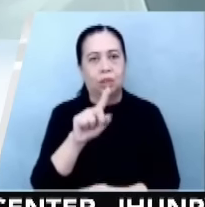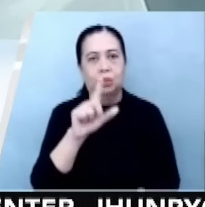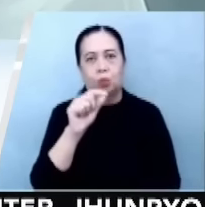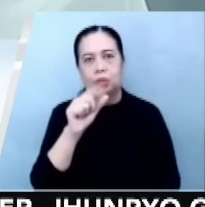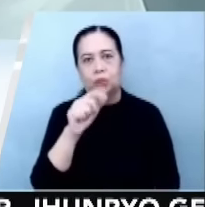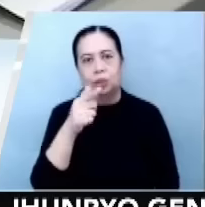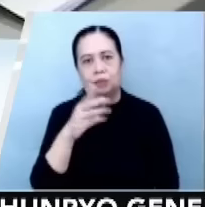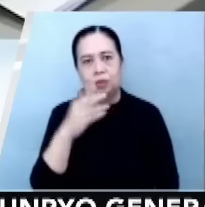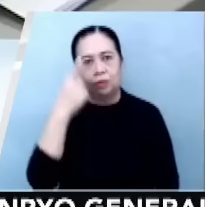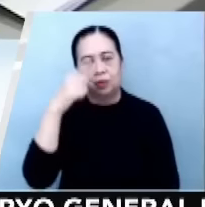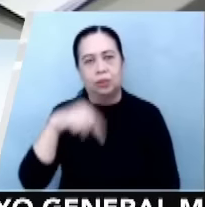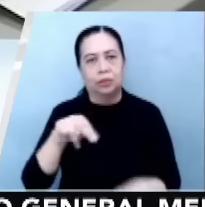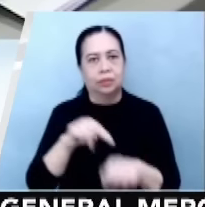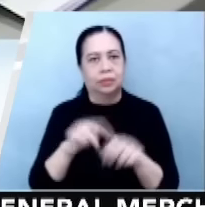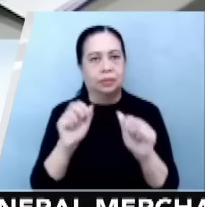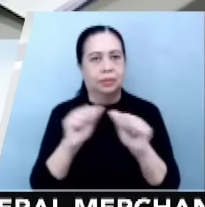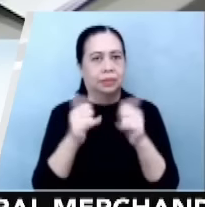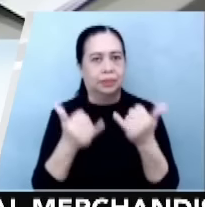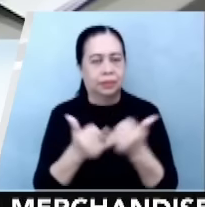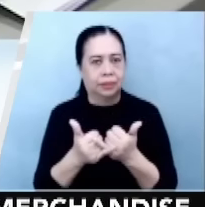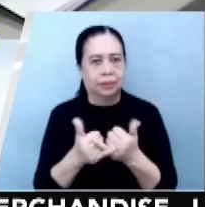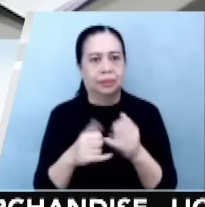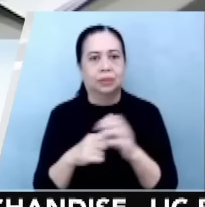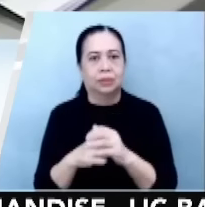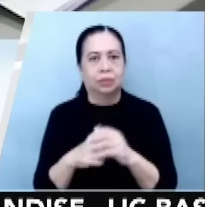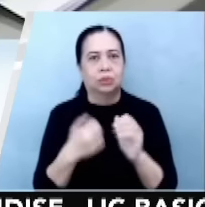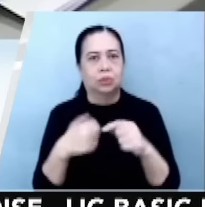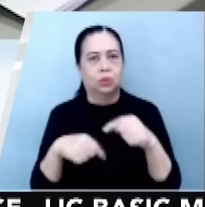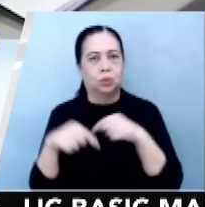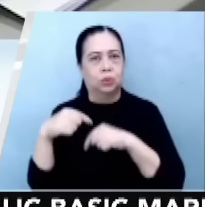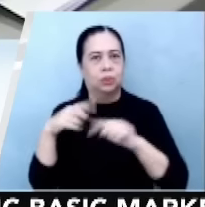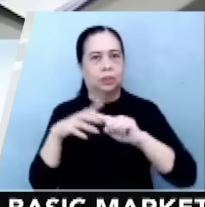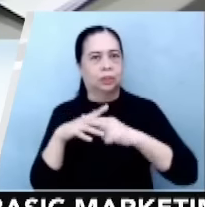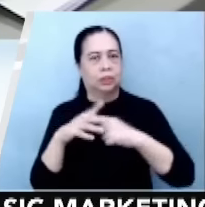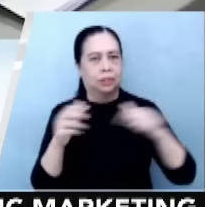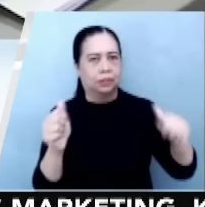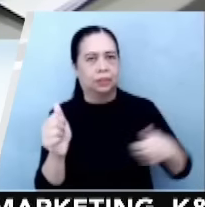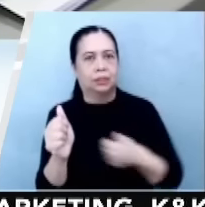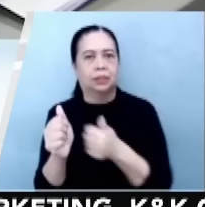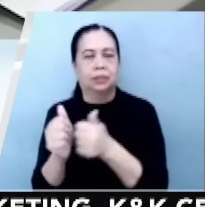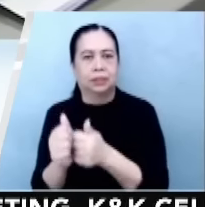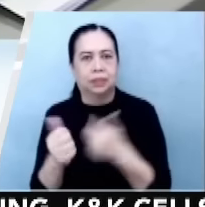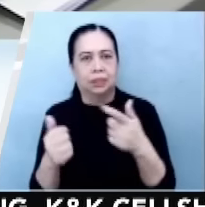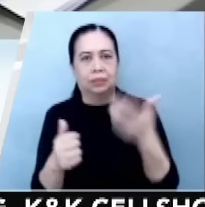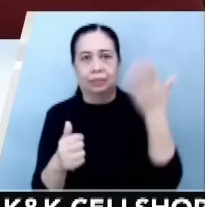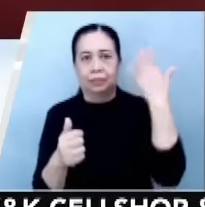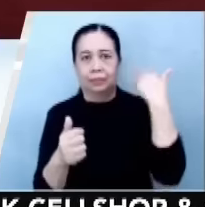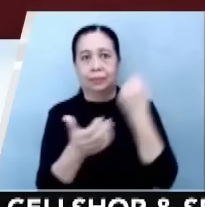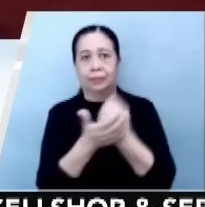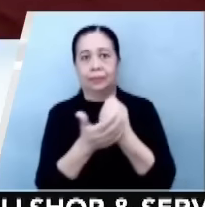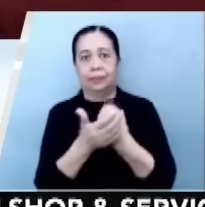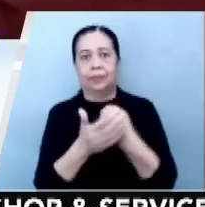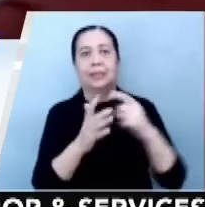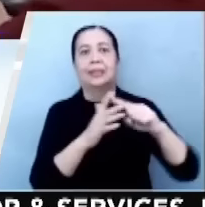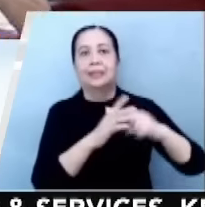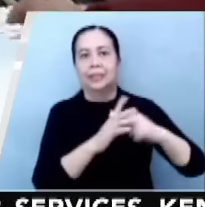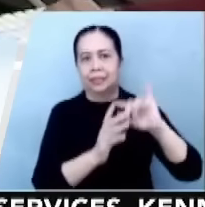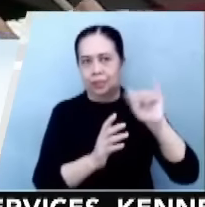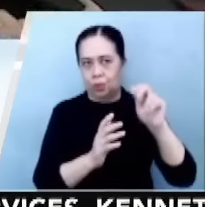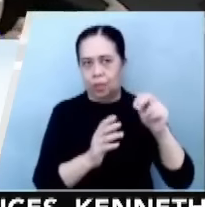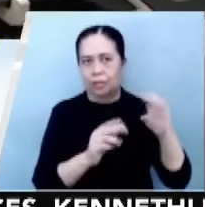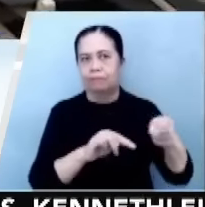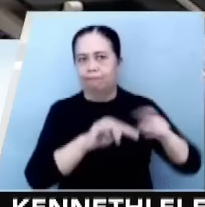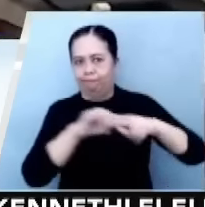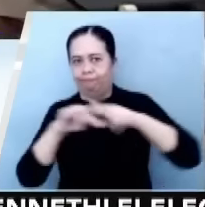national agencies. Kaya retroactive ito o ihahabol sa dapat na natanggap na taas sahod mula noong Enero. Sa mga lokal na pamahalaan